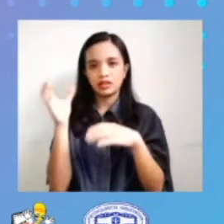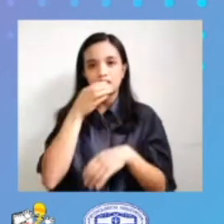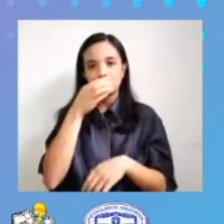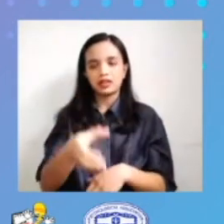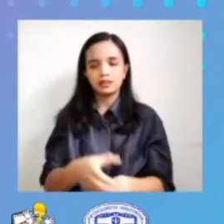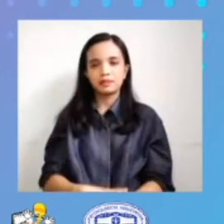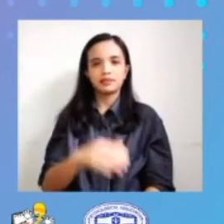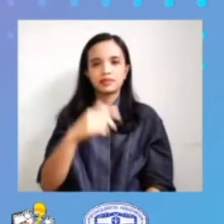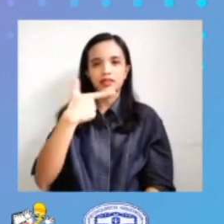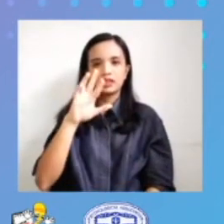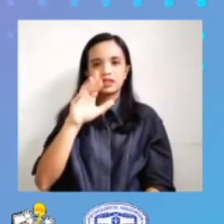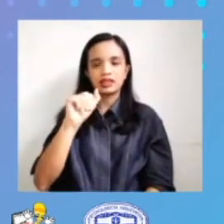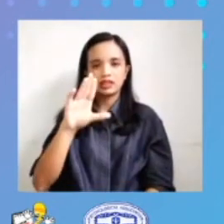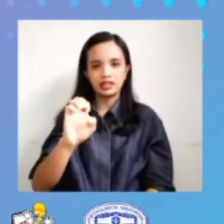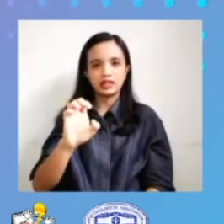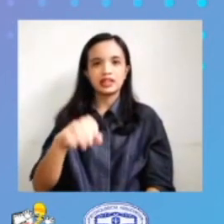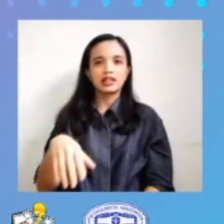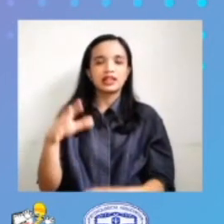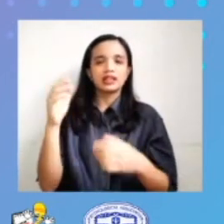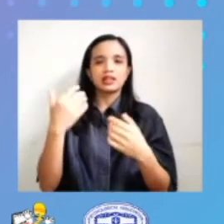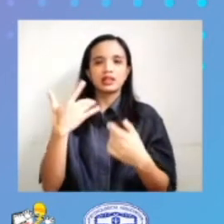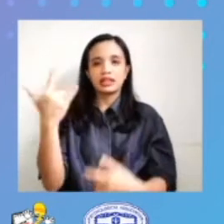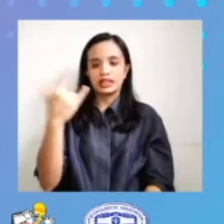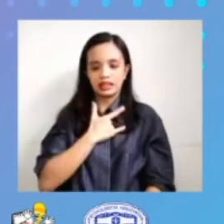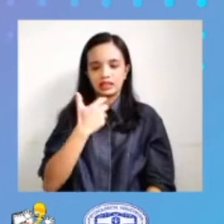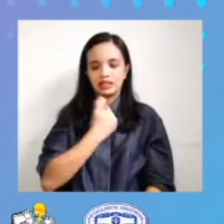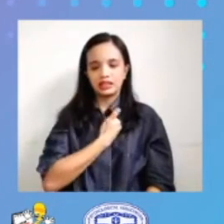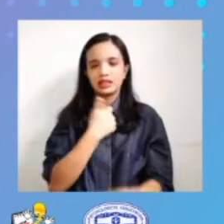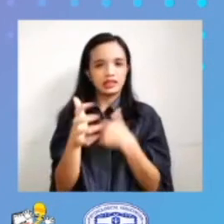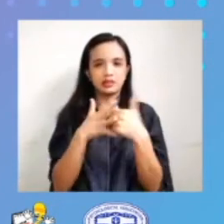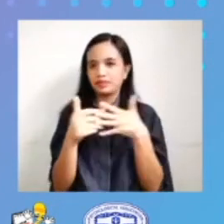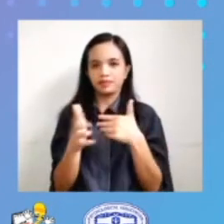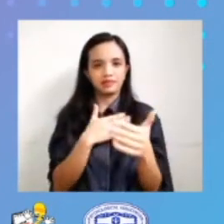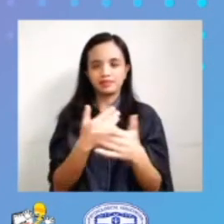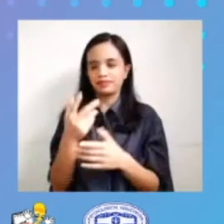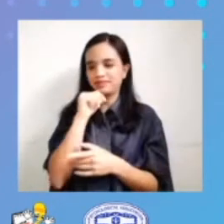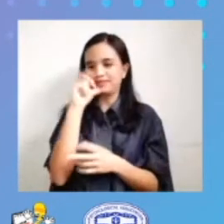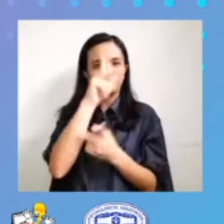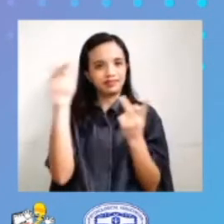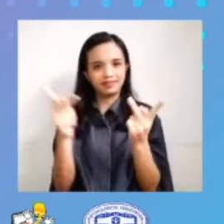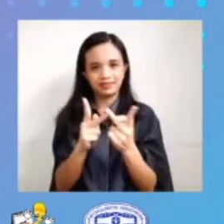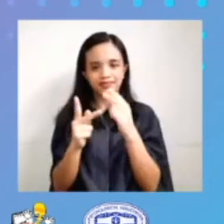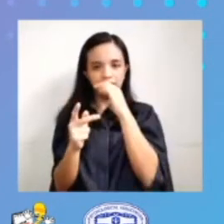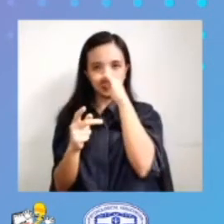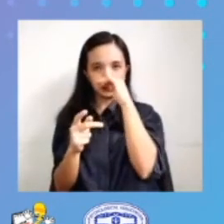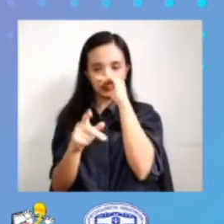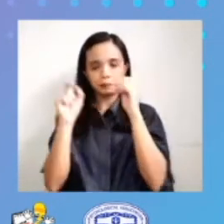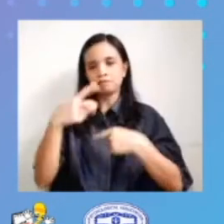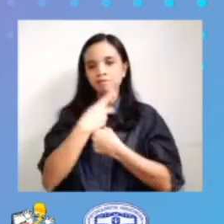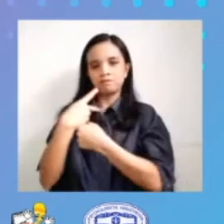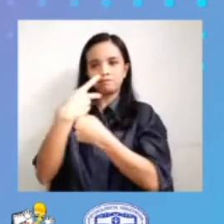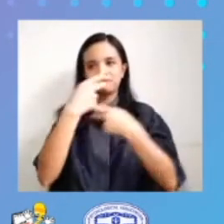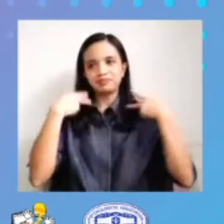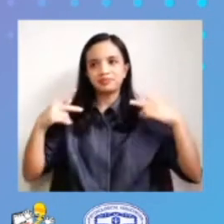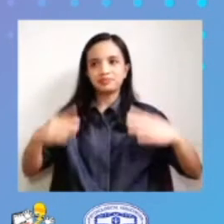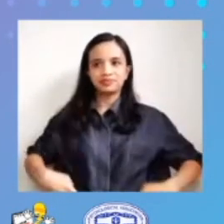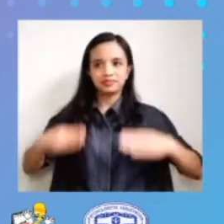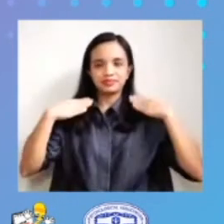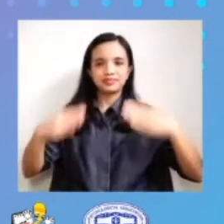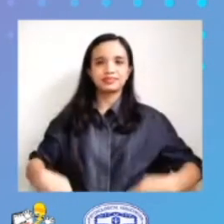Sebastian. Marami kami always watching and nakakakuha ng mga positive vibes mula sa inyo. Thank you po ng marami.